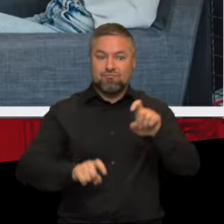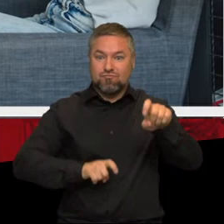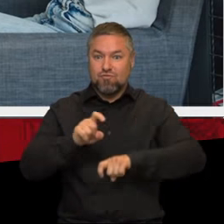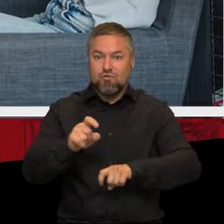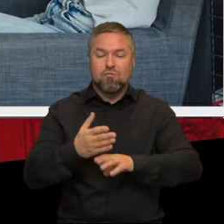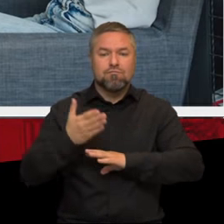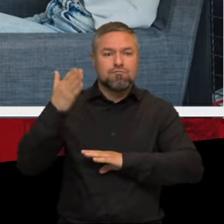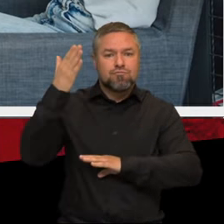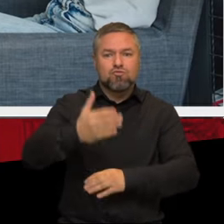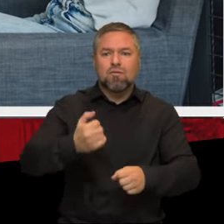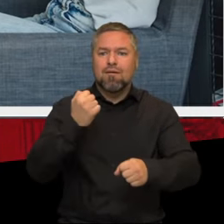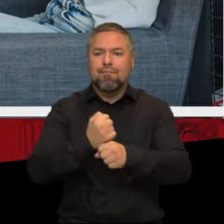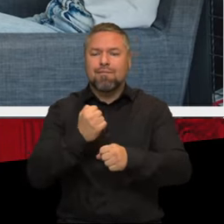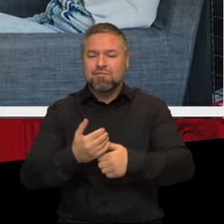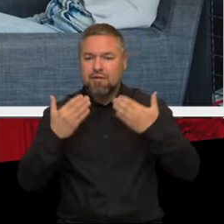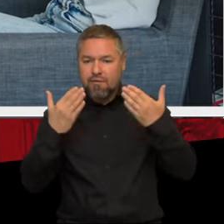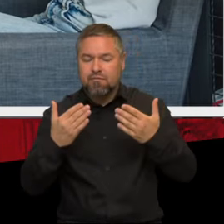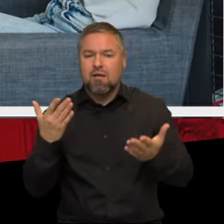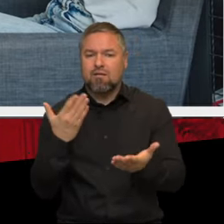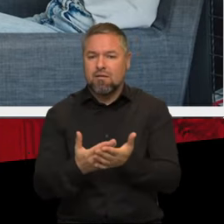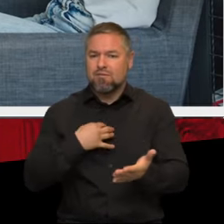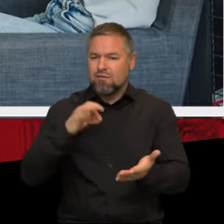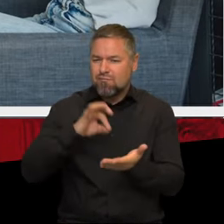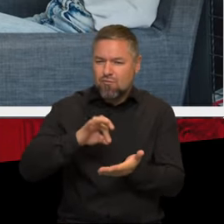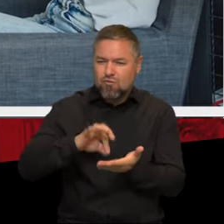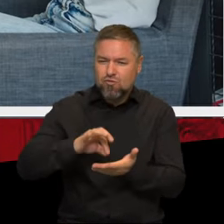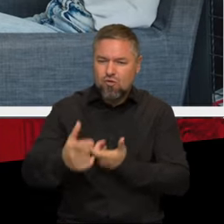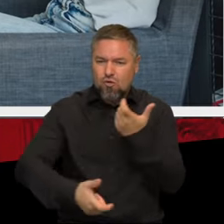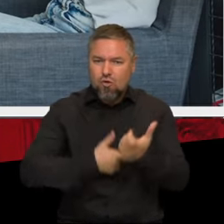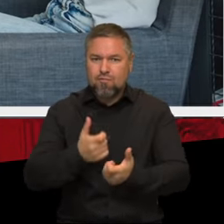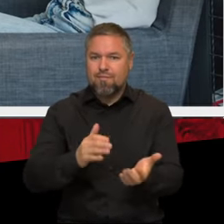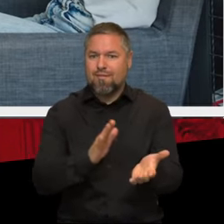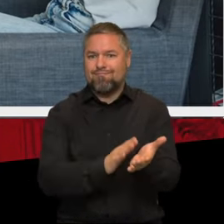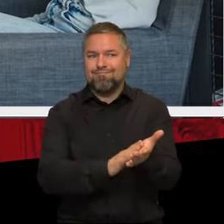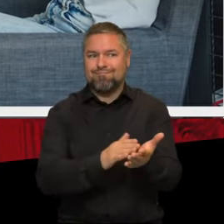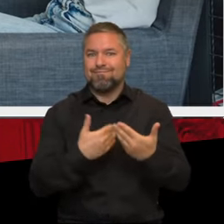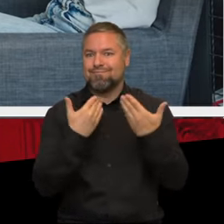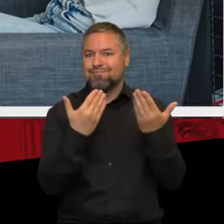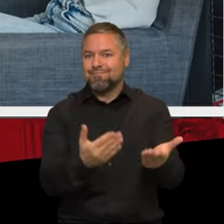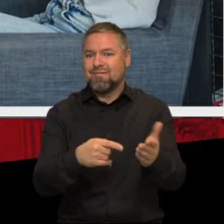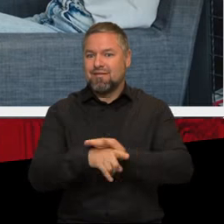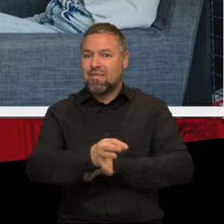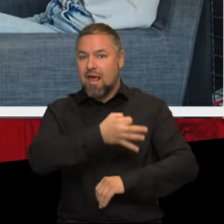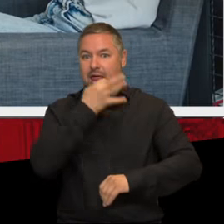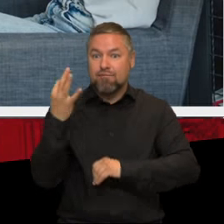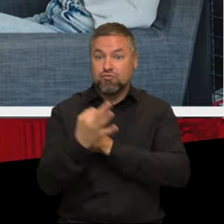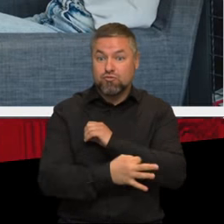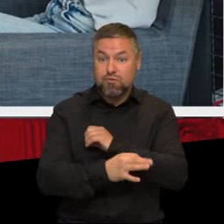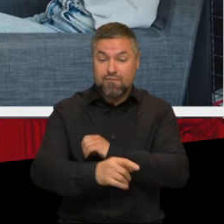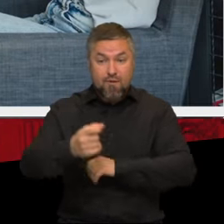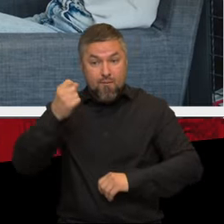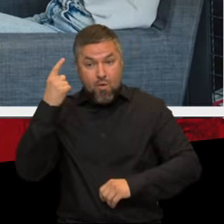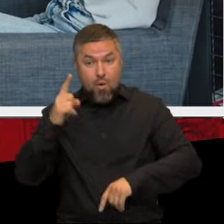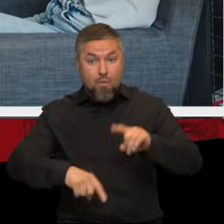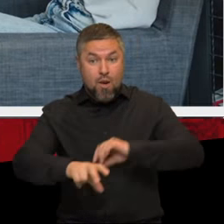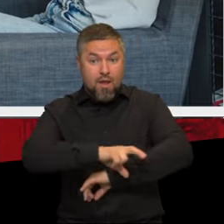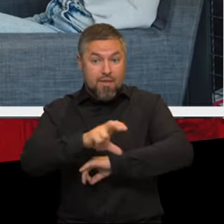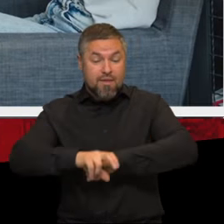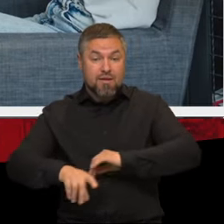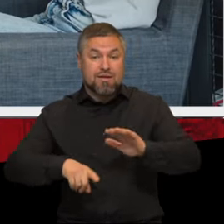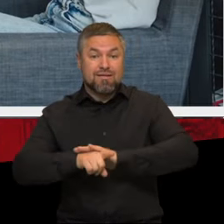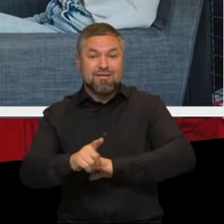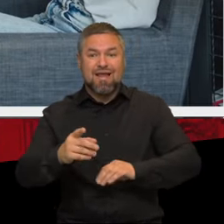naukowej, dlatego konsekwentnie wdrażamy rozwiązania premiujące najlepszych studentów. W ramach inicjatywy Politechnika